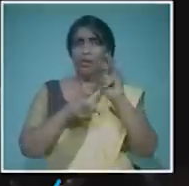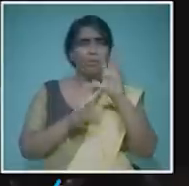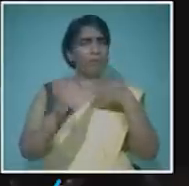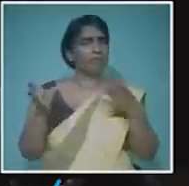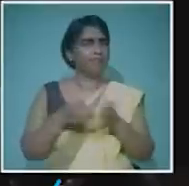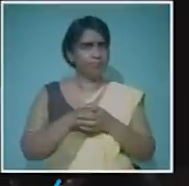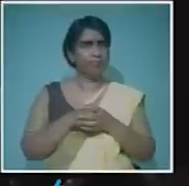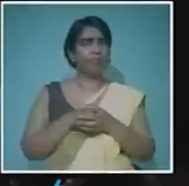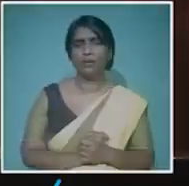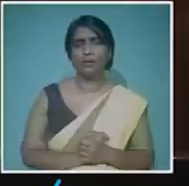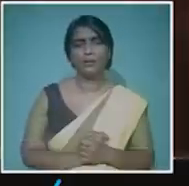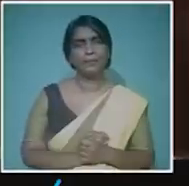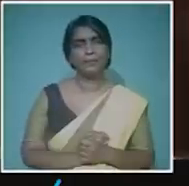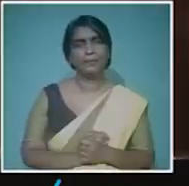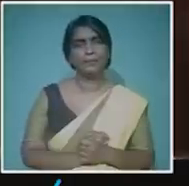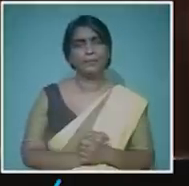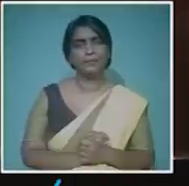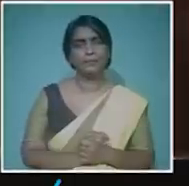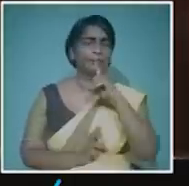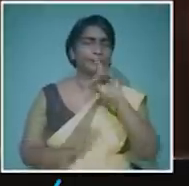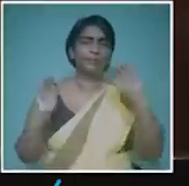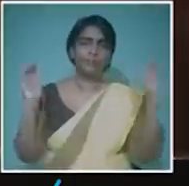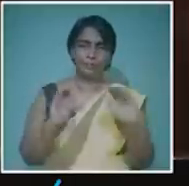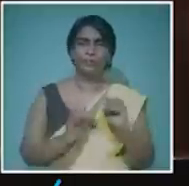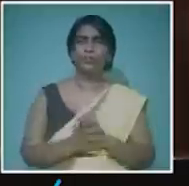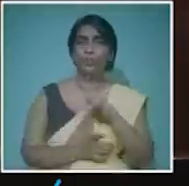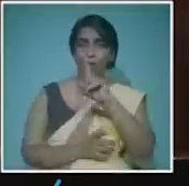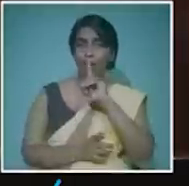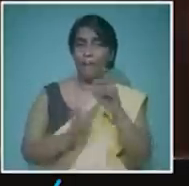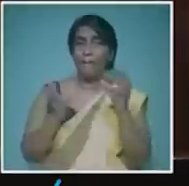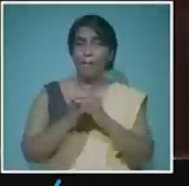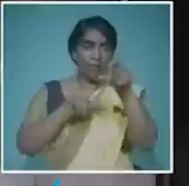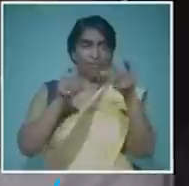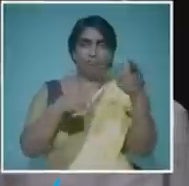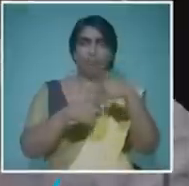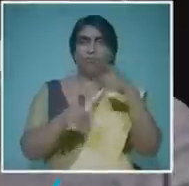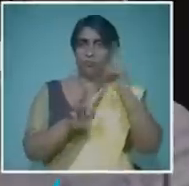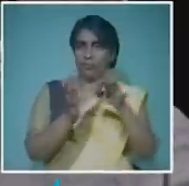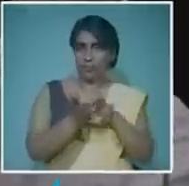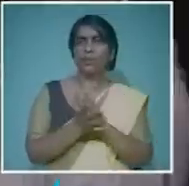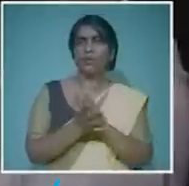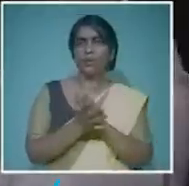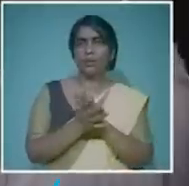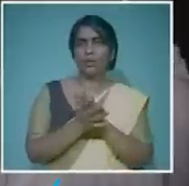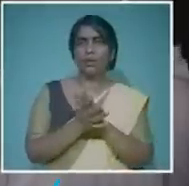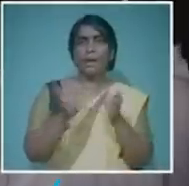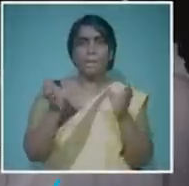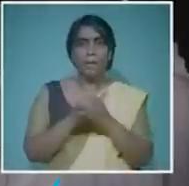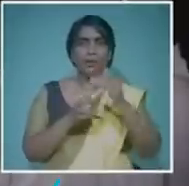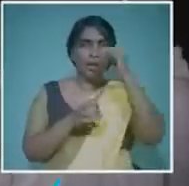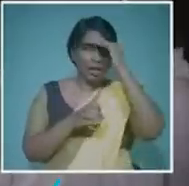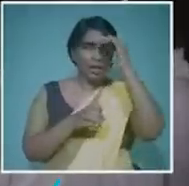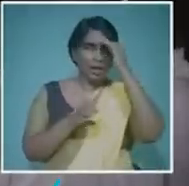මේ කමිටුවල වැඩ කරපු අය. මට කියන්න තියෙන්නේ මෙච්චරයි. ඔබතුමා කෝවා පක්ෂ නායකයන් තීරණය කරන්නේ. ඔය කෝප් කමිටුවට පක්ෂ නායකයෝ